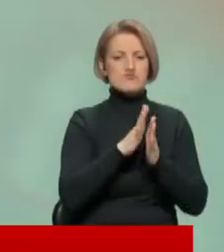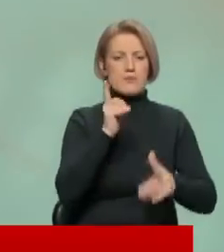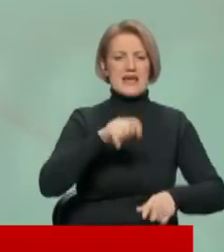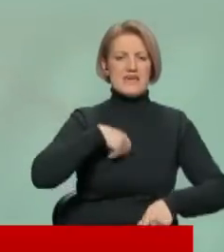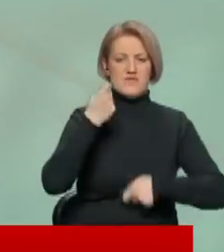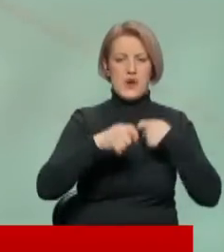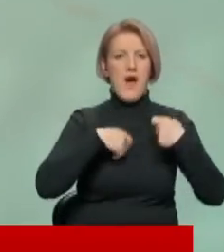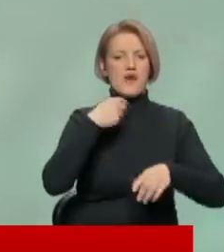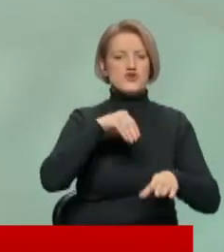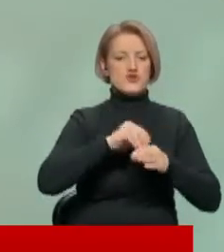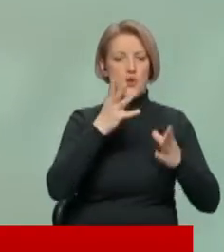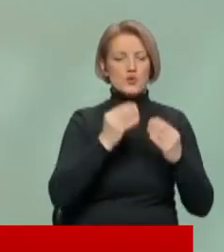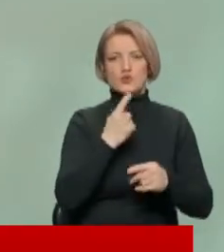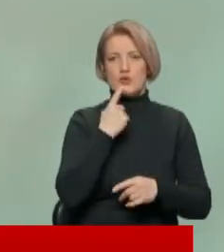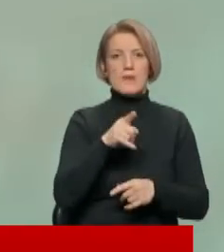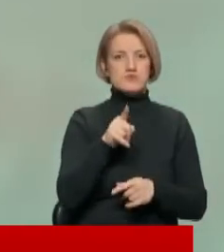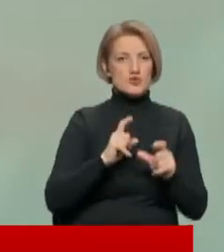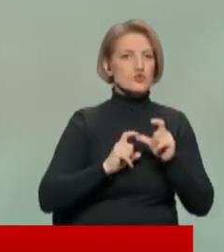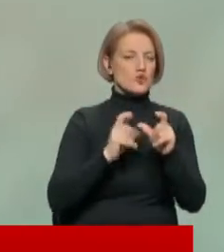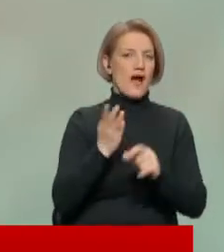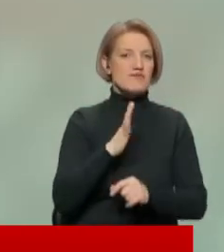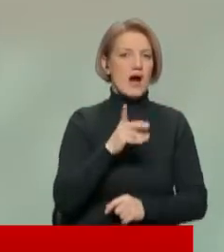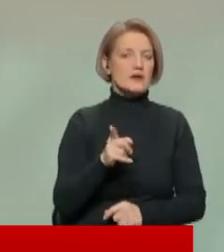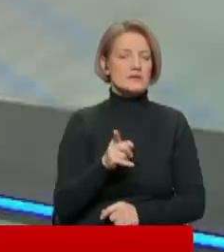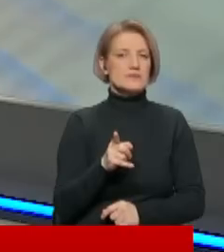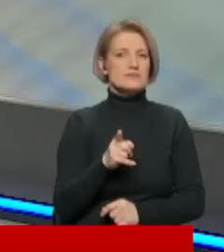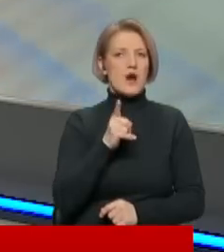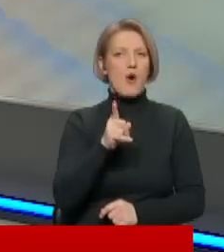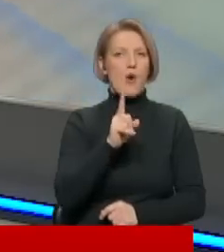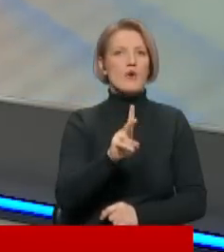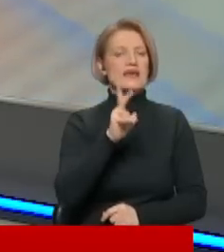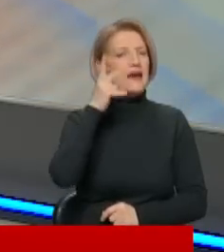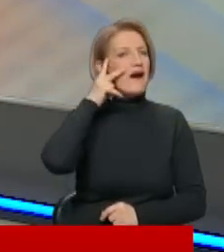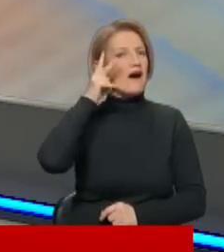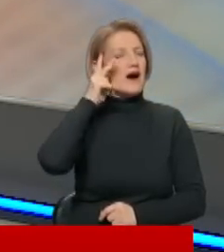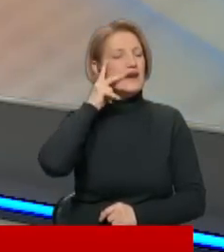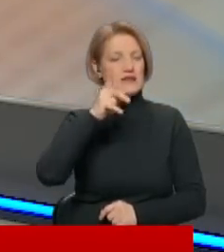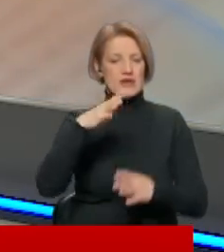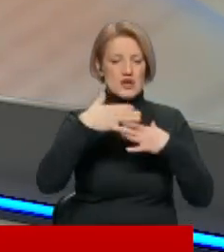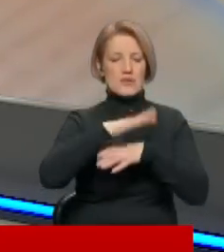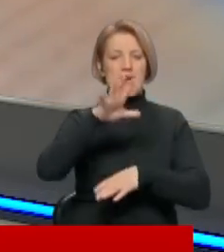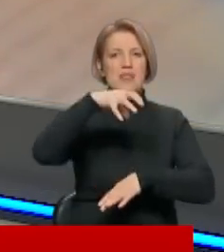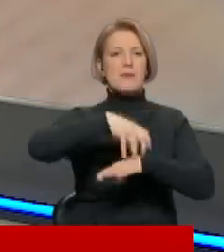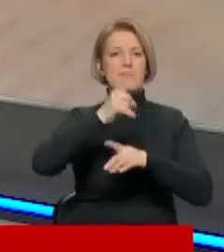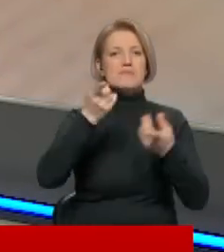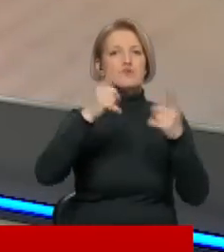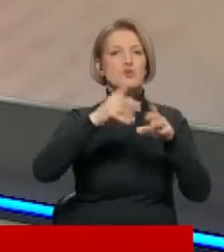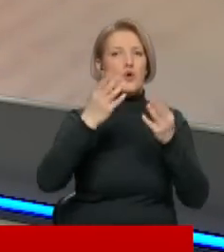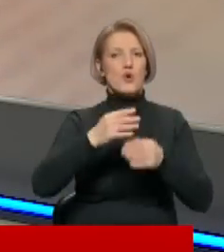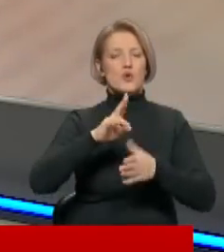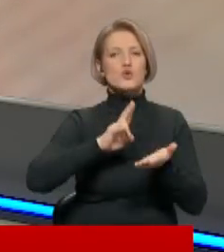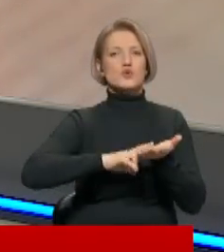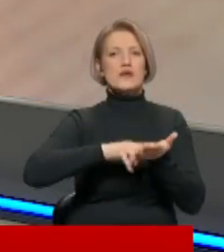iftiranın içinde olduğunu söyledi peki burada bir soru daha var 12 Aralık gecesi beştepe'de bir buluşma oldu mu